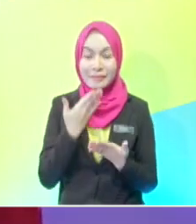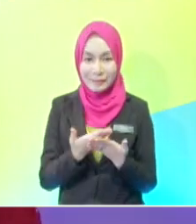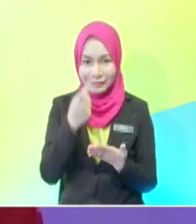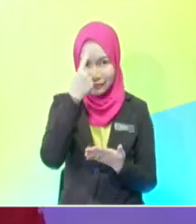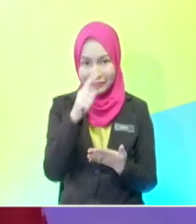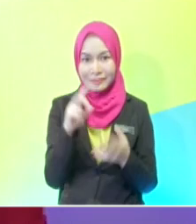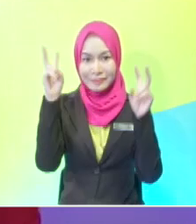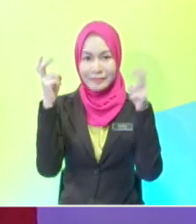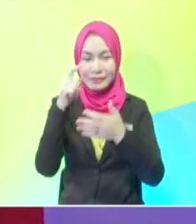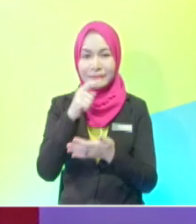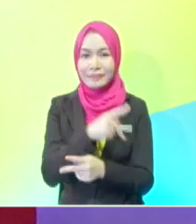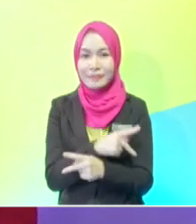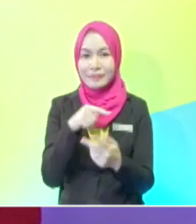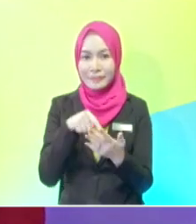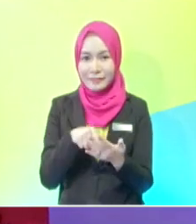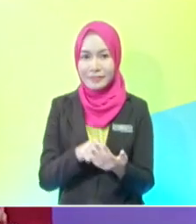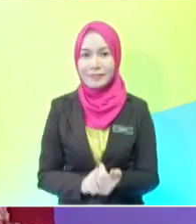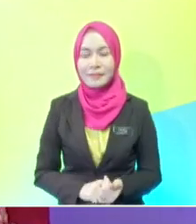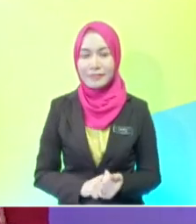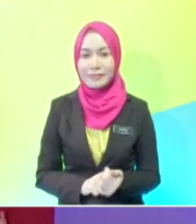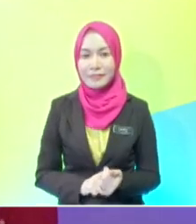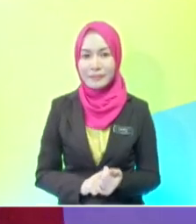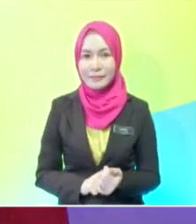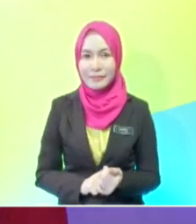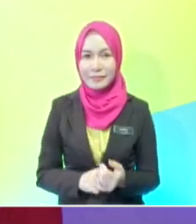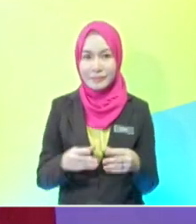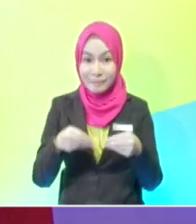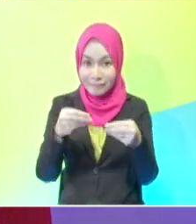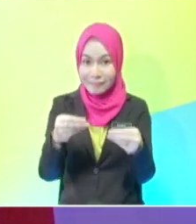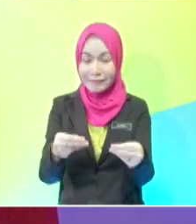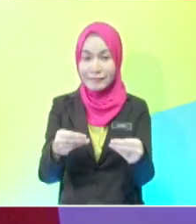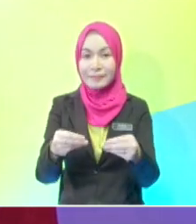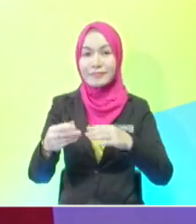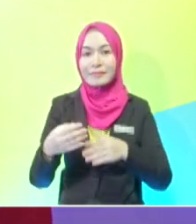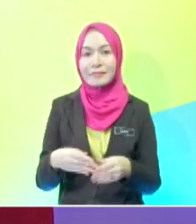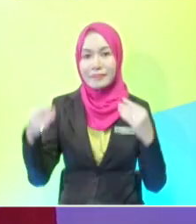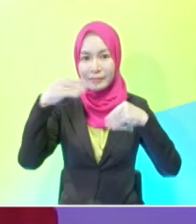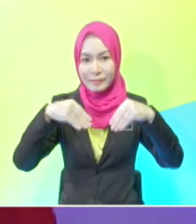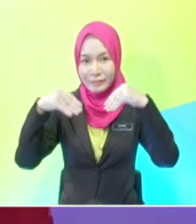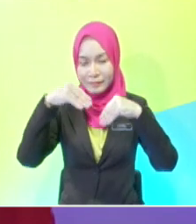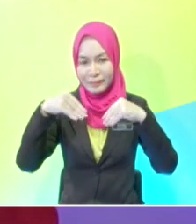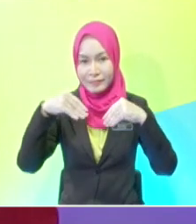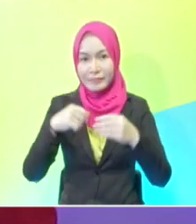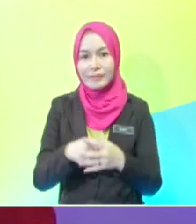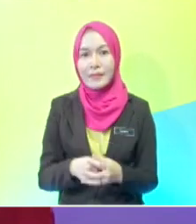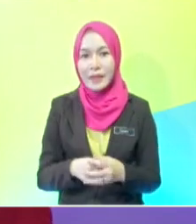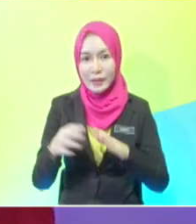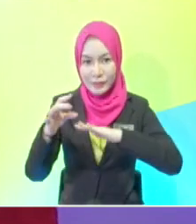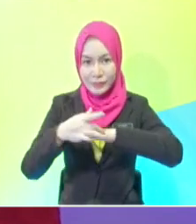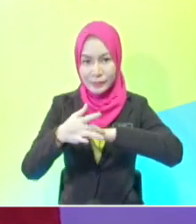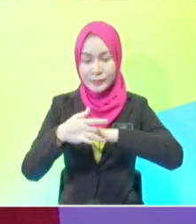adalah sumbangan Bayu teknologi dalam kehidupan oke seperti mana yang kita ketahui bioteknologi